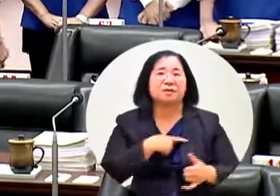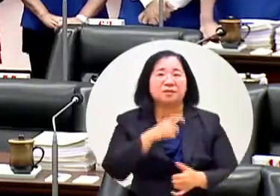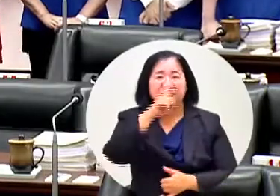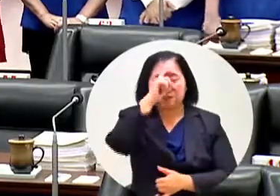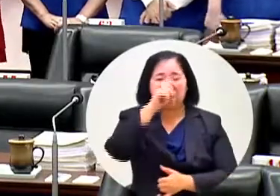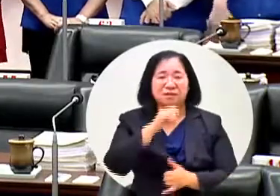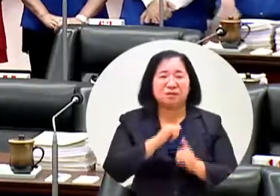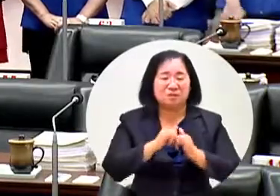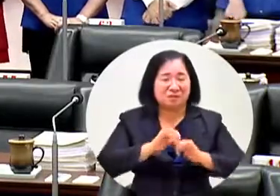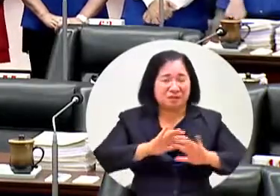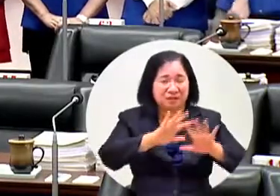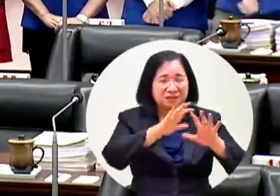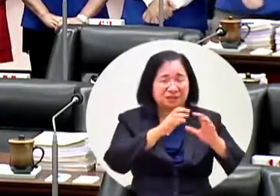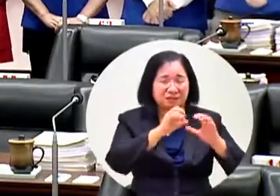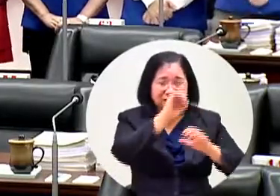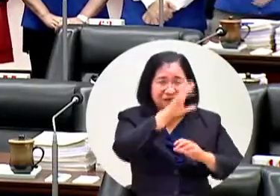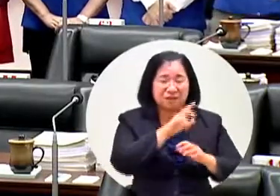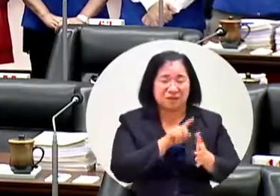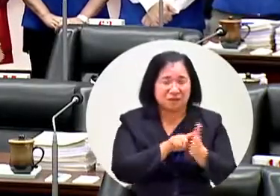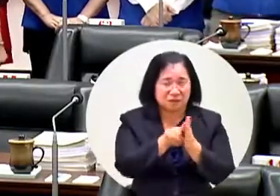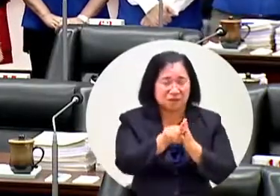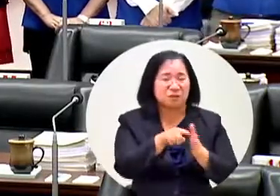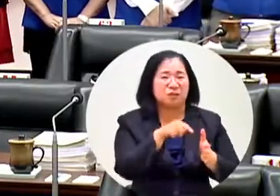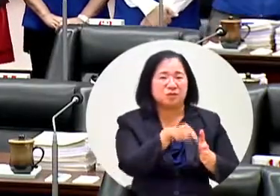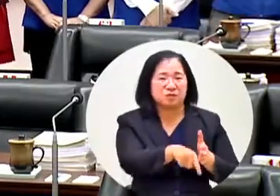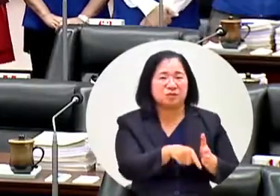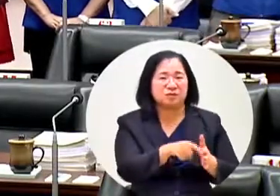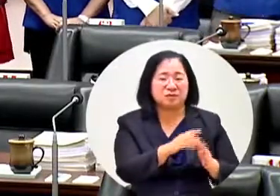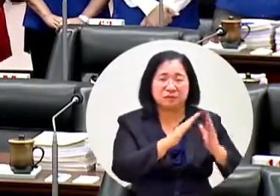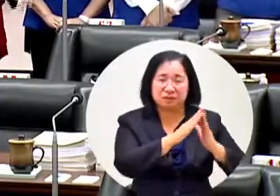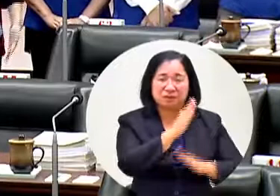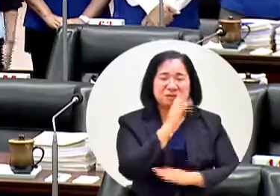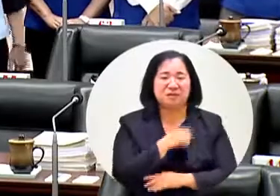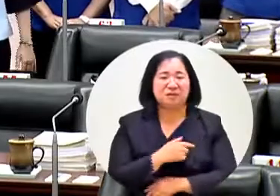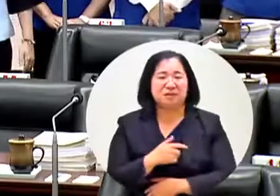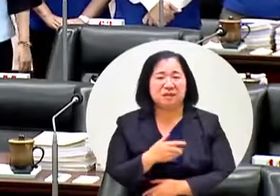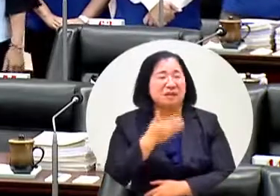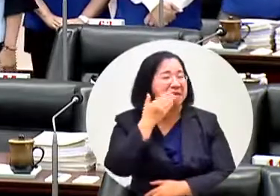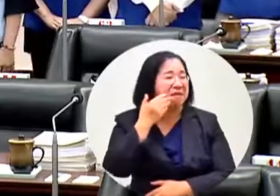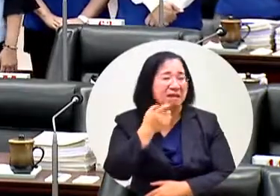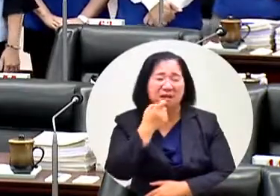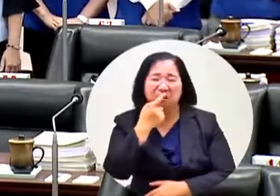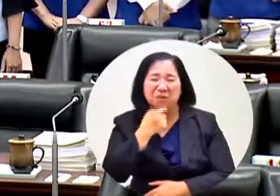还市民一个公道。 市长办议会要办呐，市长有人办议会要办呐。